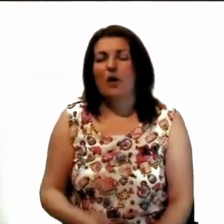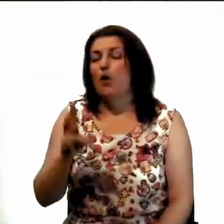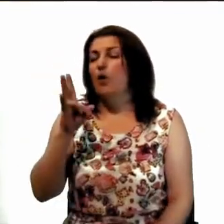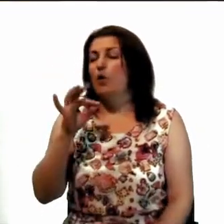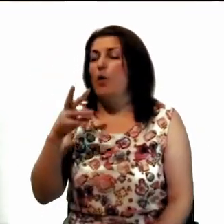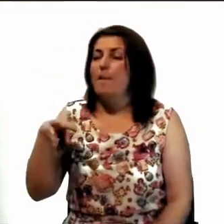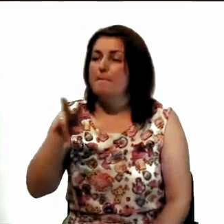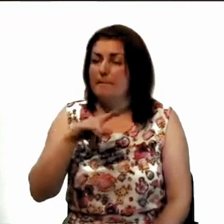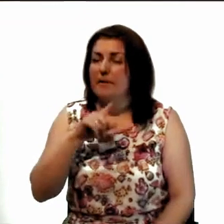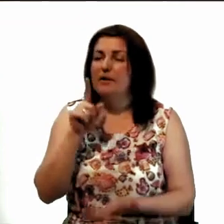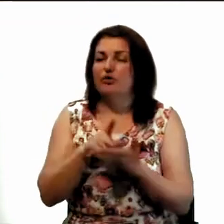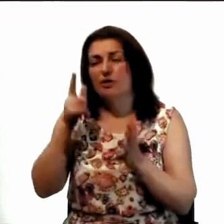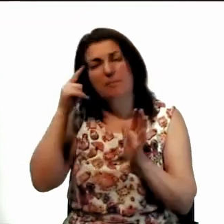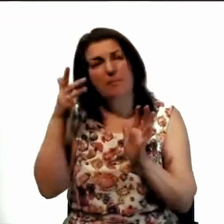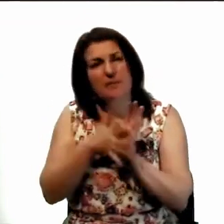должны понимать, что